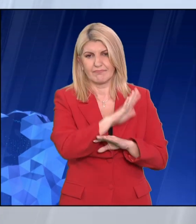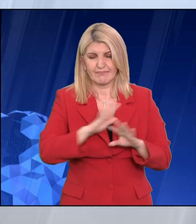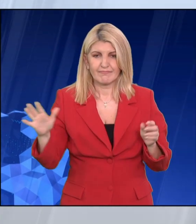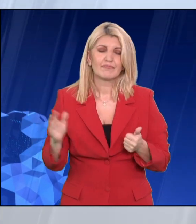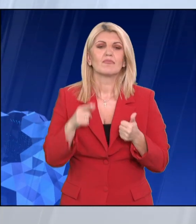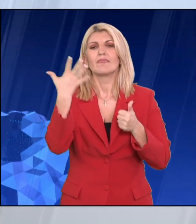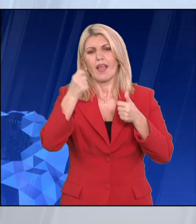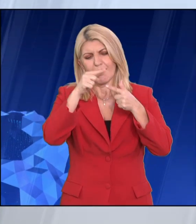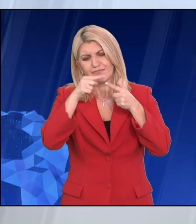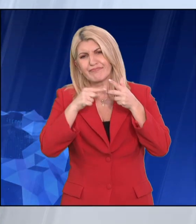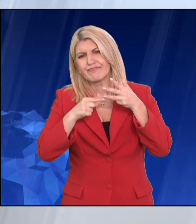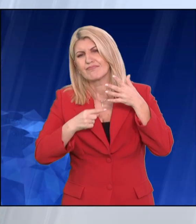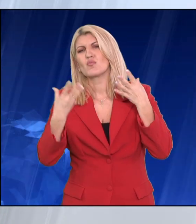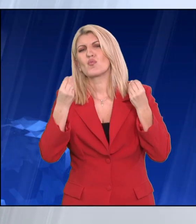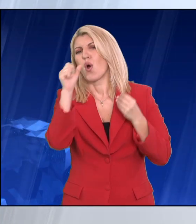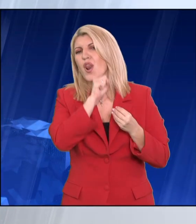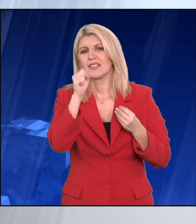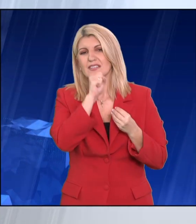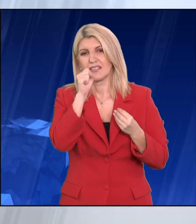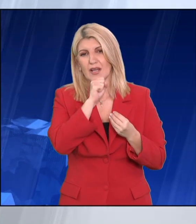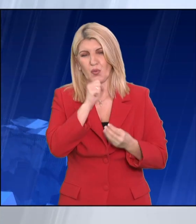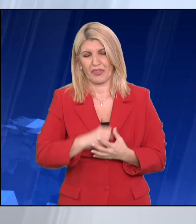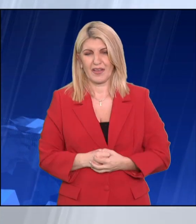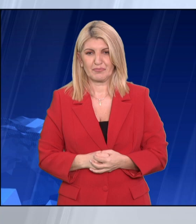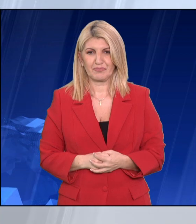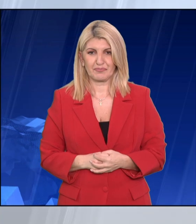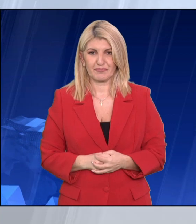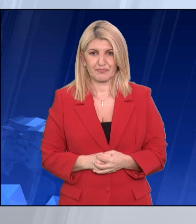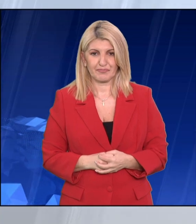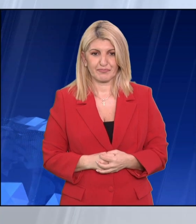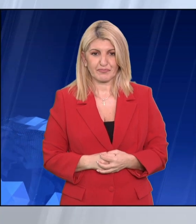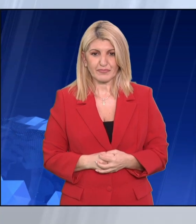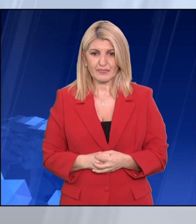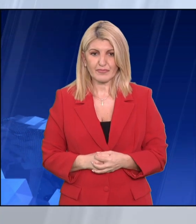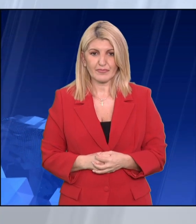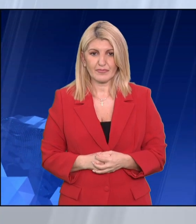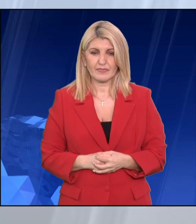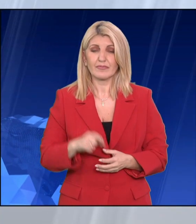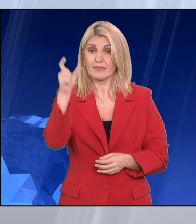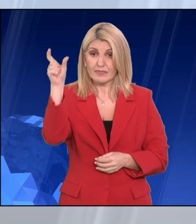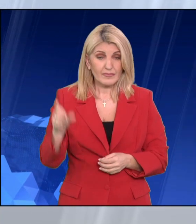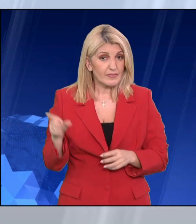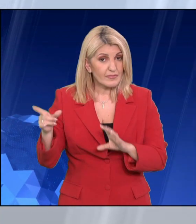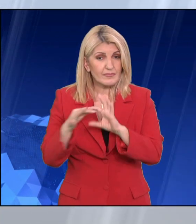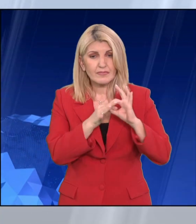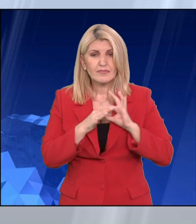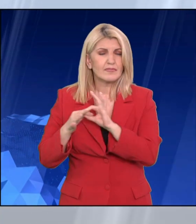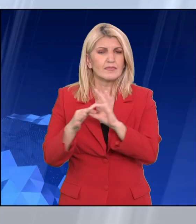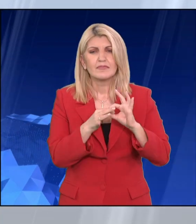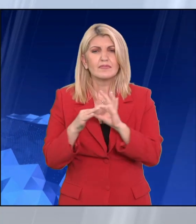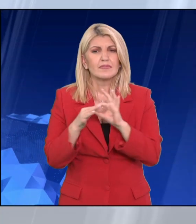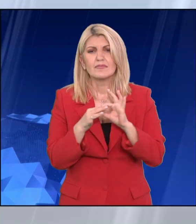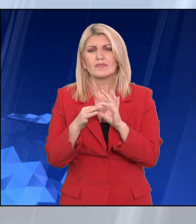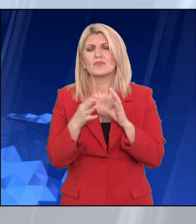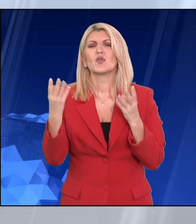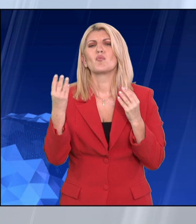χρέωσε το σε μένα το 94. Χρέωσε το σε μένα. Συνεργάστηκε σχεδόν με όλους τους μεγάλους, αλλά το σχήμα